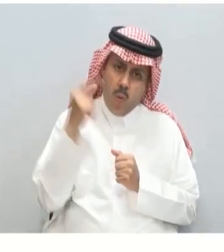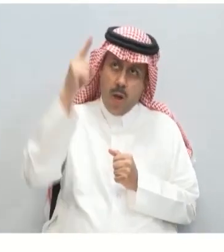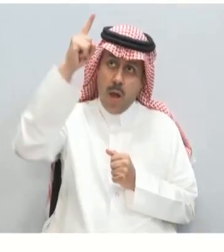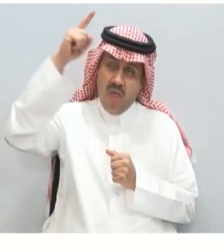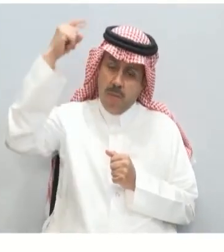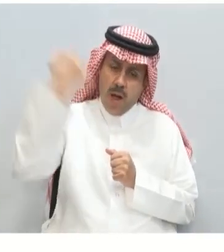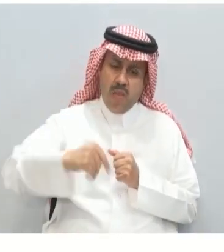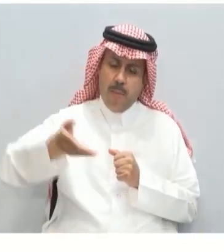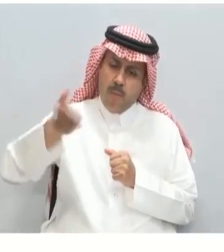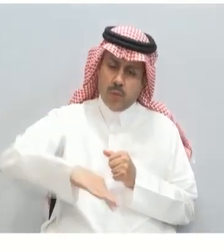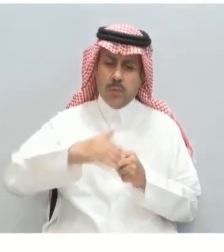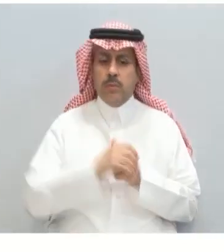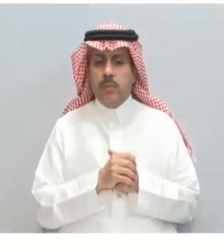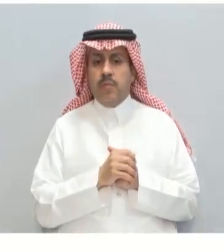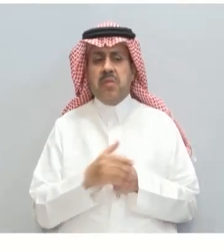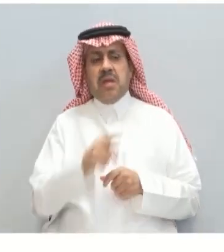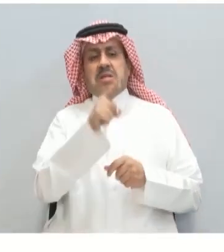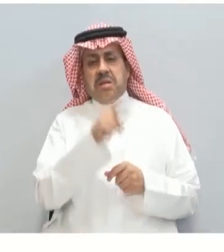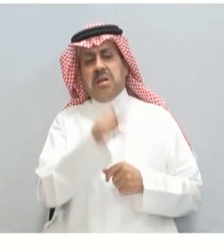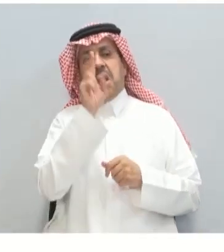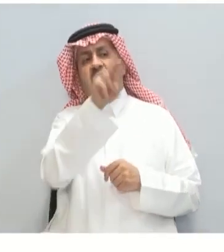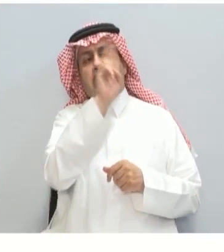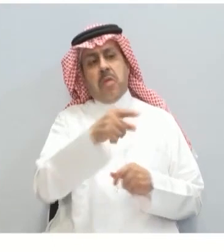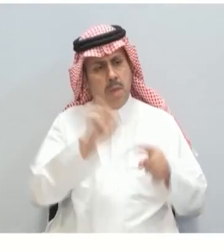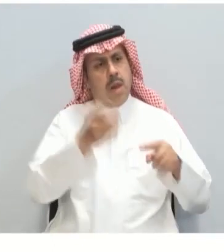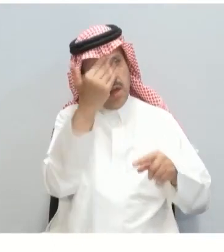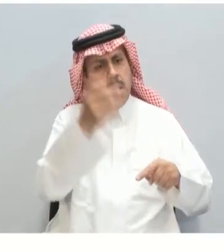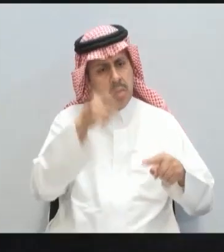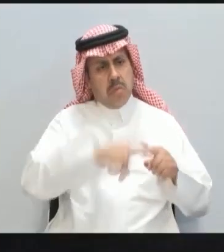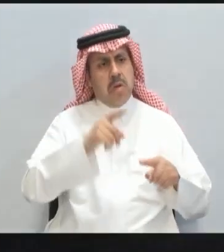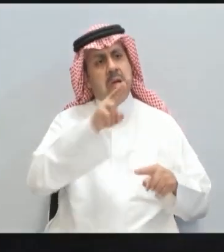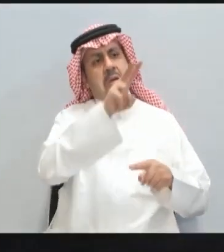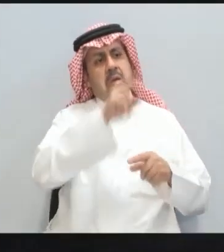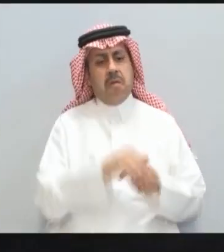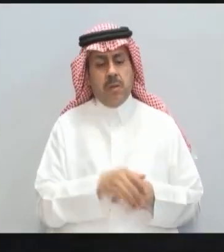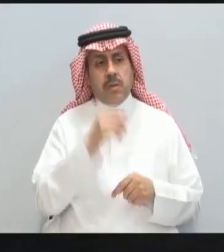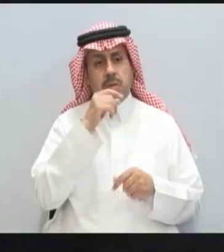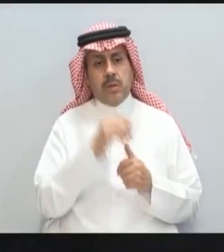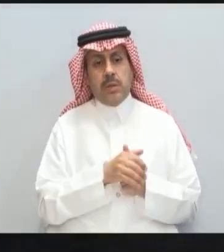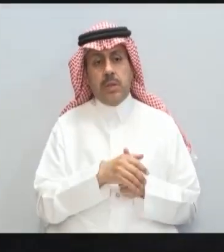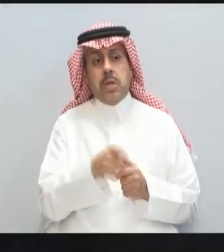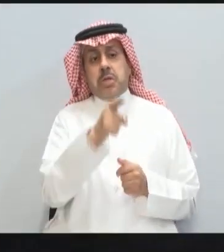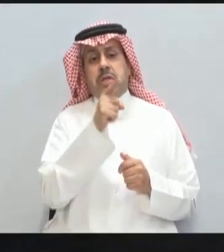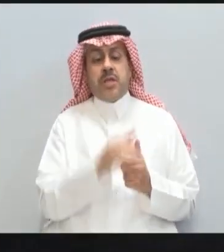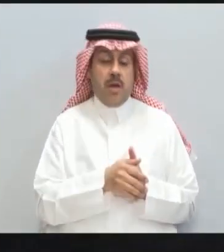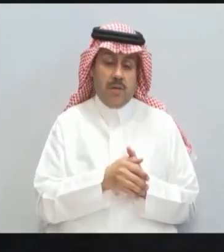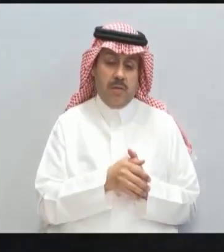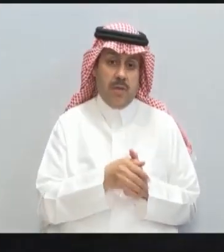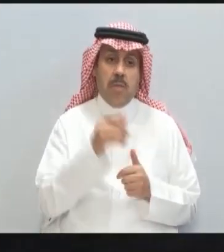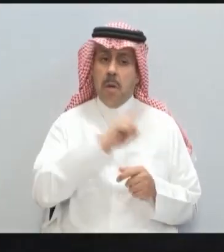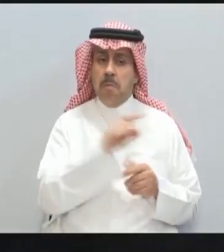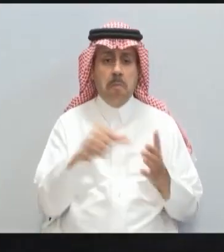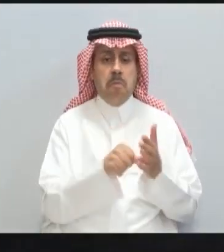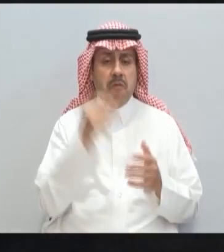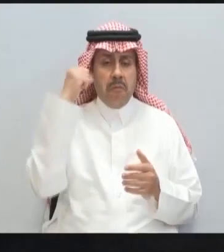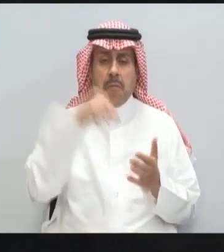تعالى لهم استهزاء وتكذيبا فهم يستبعدون ويظنون انه لا